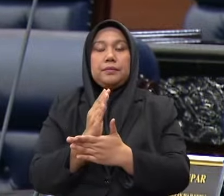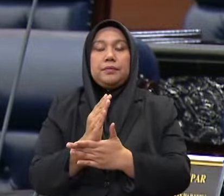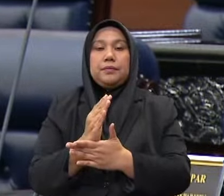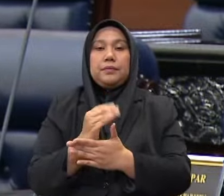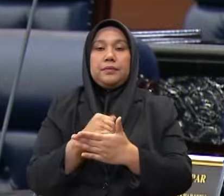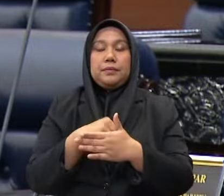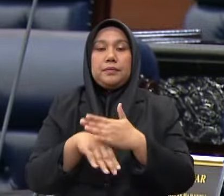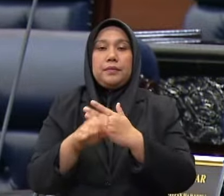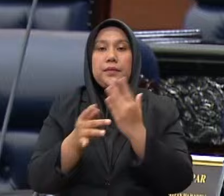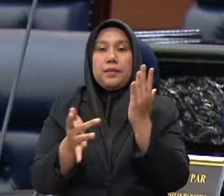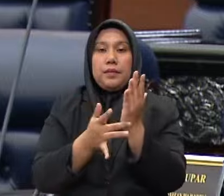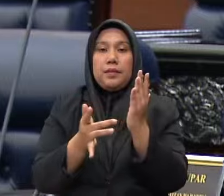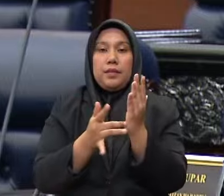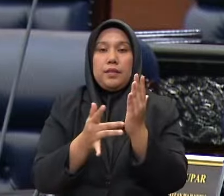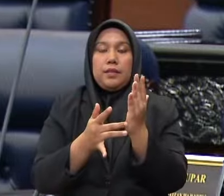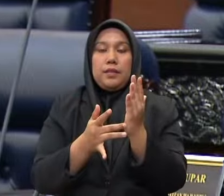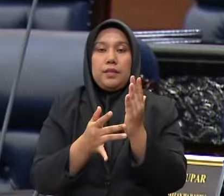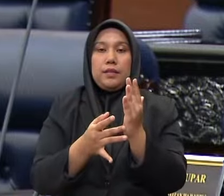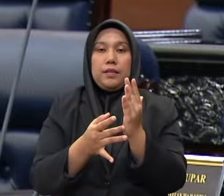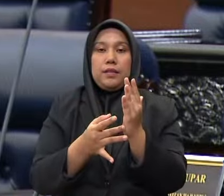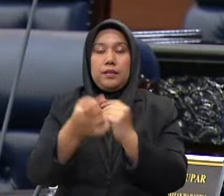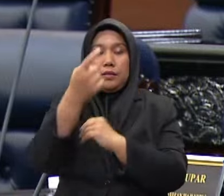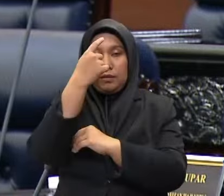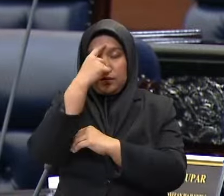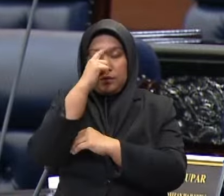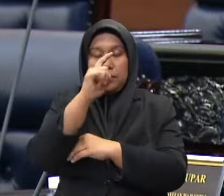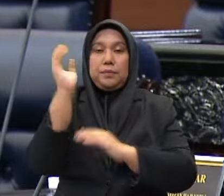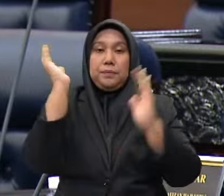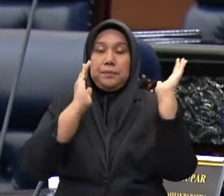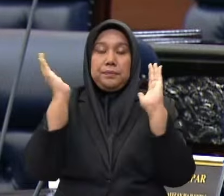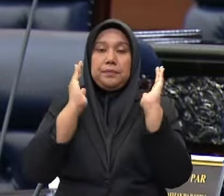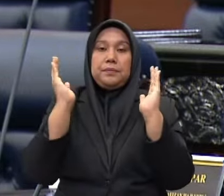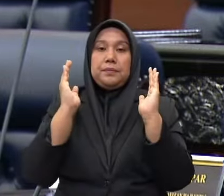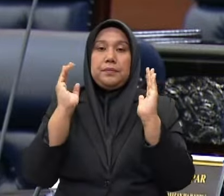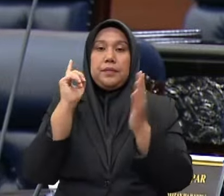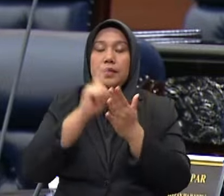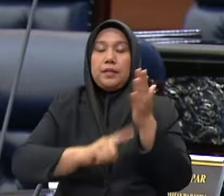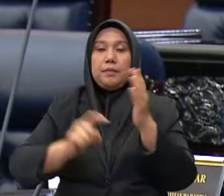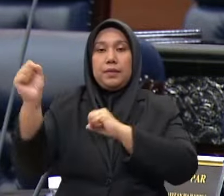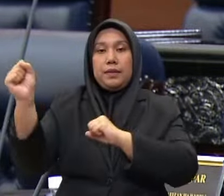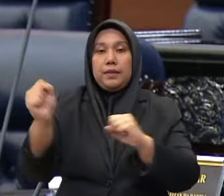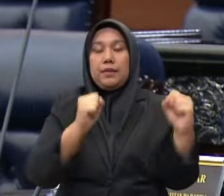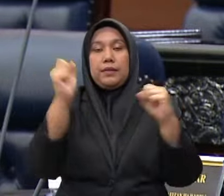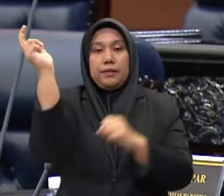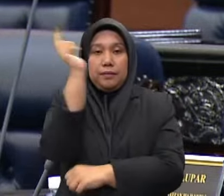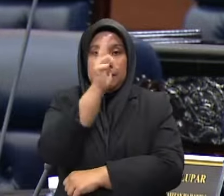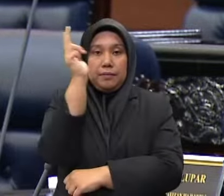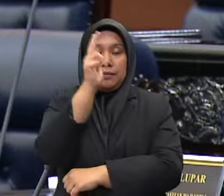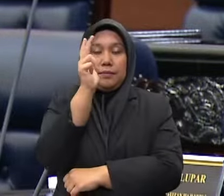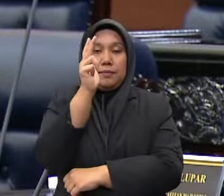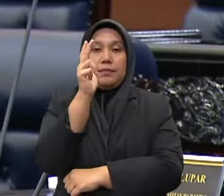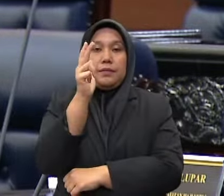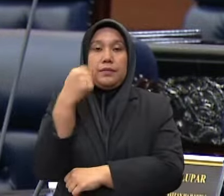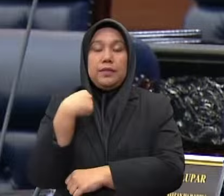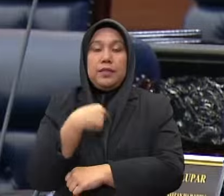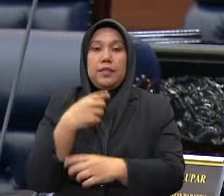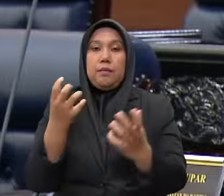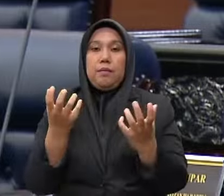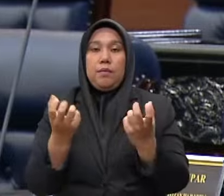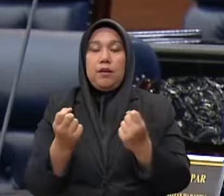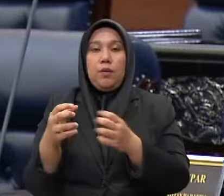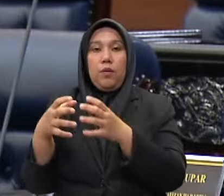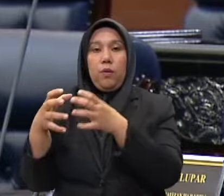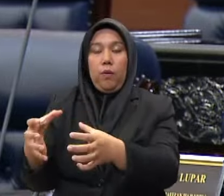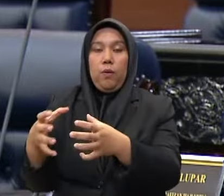pemprosesan dan downstream mstream dan downstream di Malaysia Apakah strategi kerajaan Adakah kita nak longgok Adakah kita nak